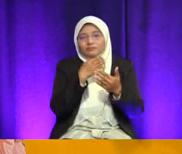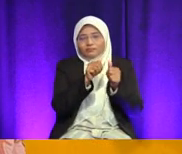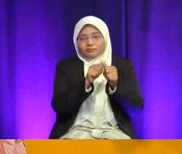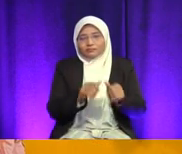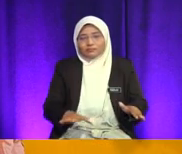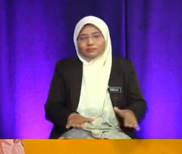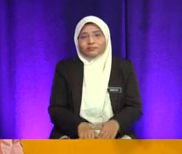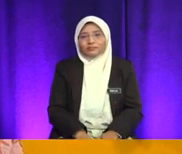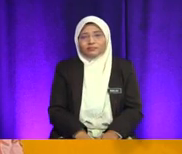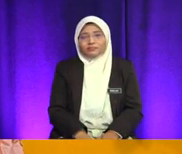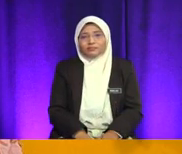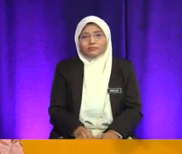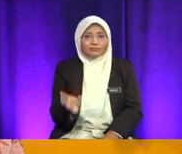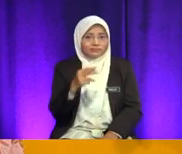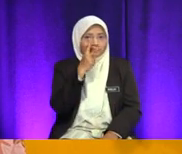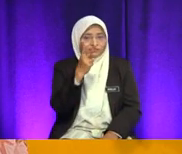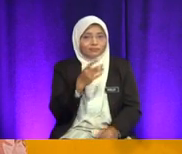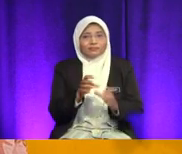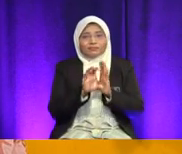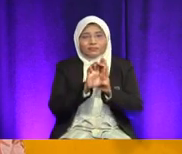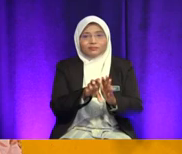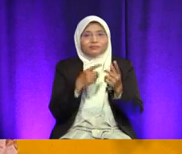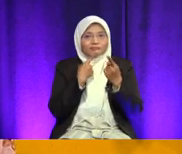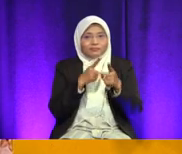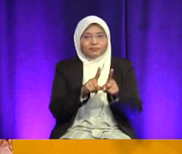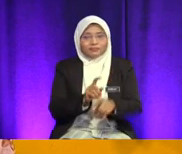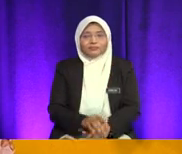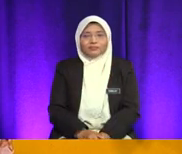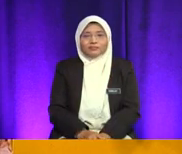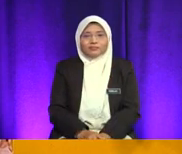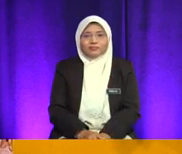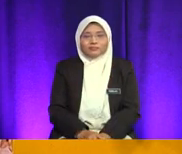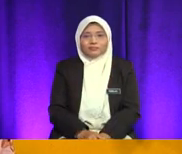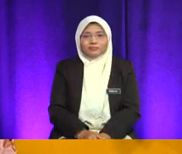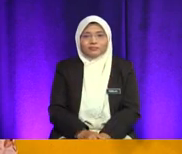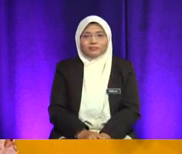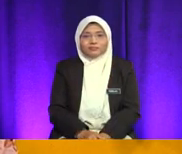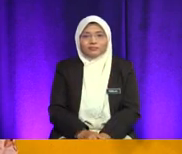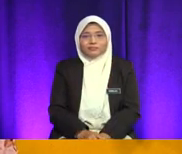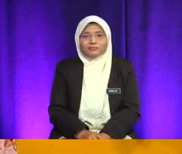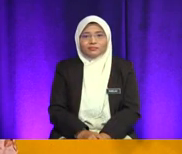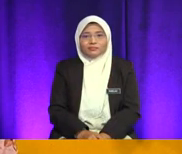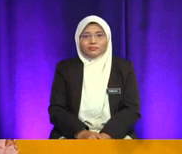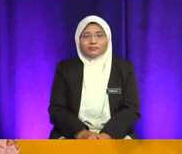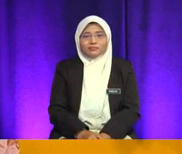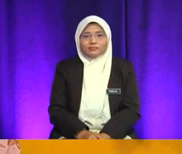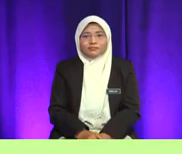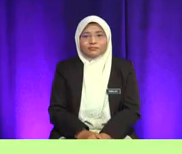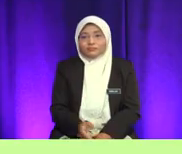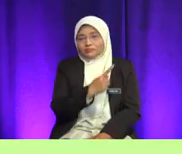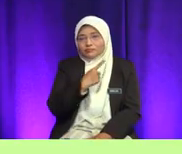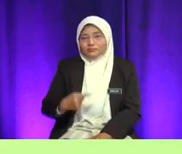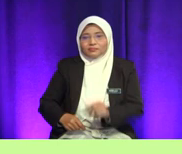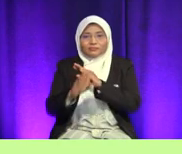kita lihat contoh jawaban yang boleh murid-murid di rumah juga rujuk untuk soal Lan ini kedaulatan